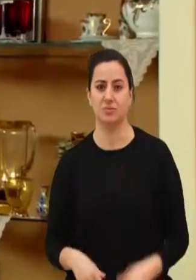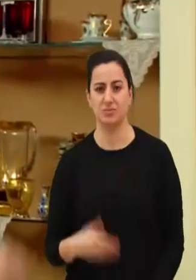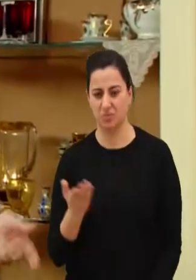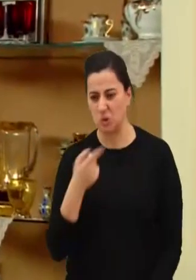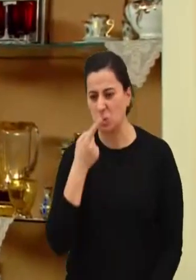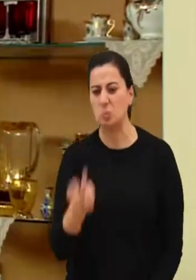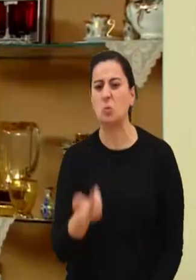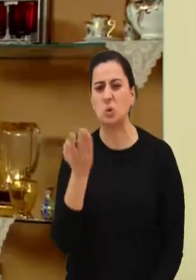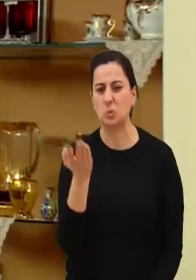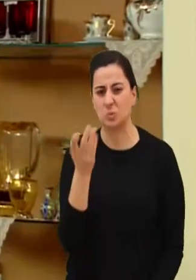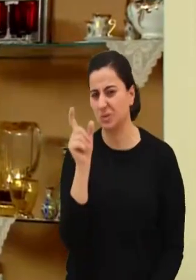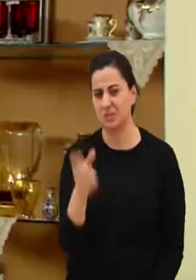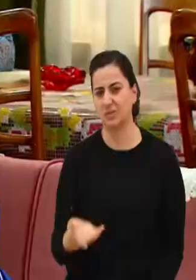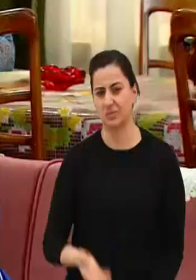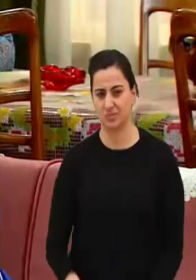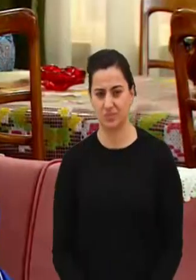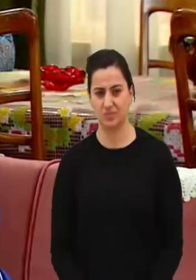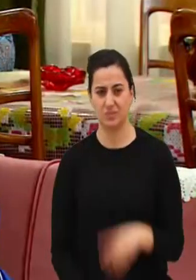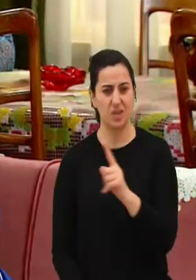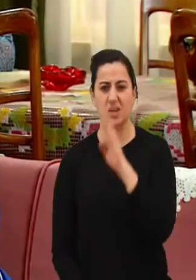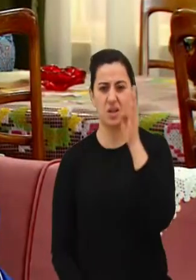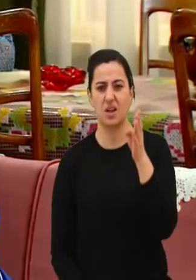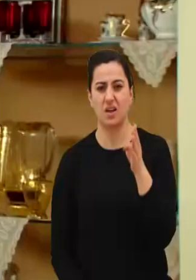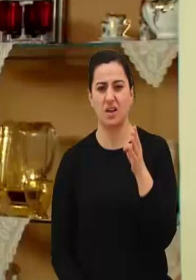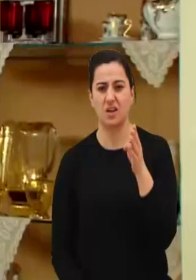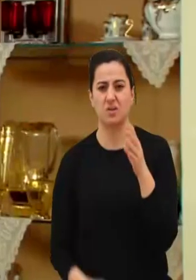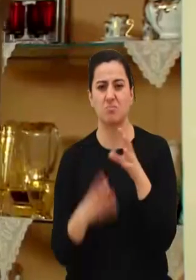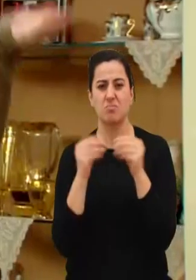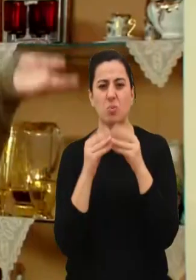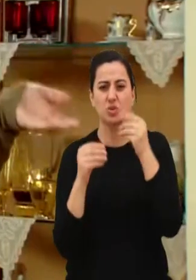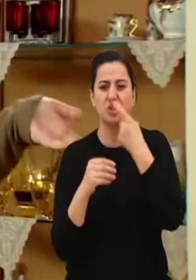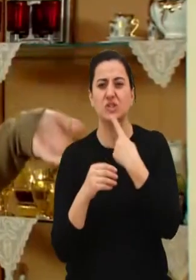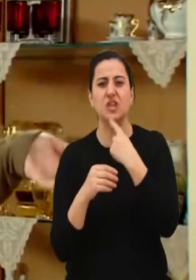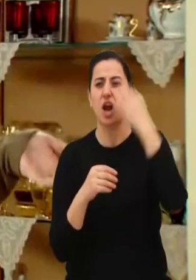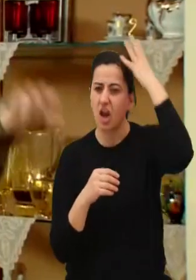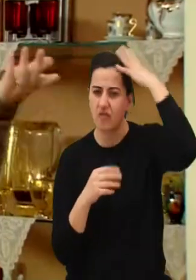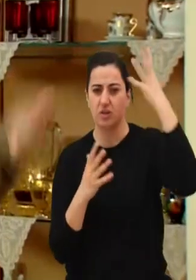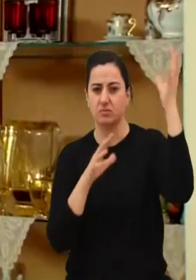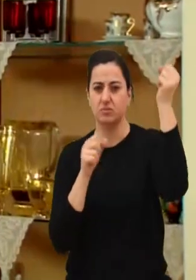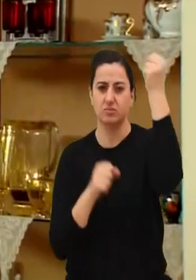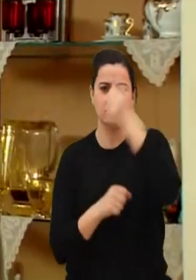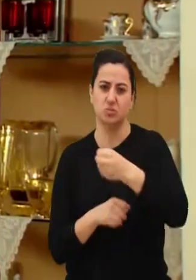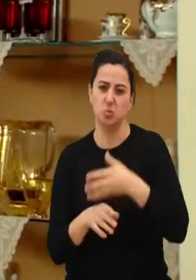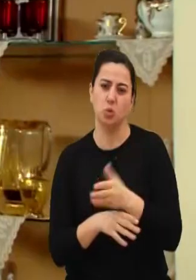sana söyleme. Niye sana söylüyorum ki? Sen gittin böyle pamuk şekeri kafalı. Birini buldun getirdin yani. O da var. Doğru, doğru